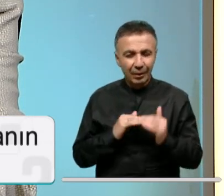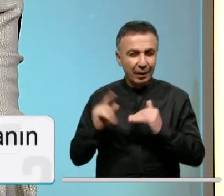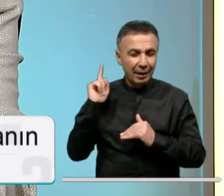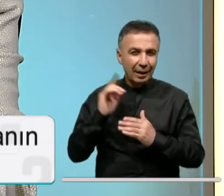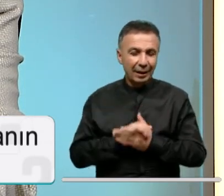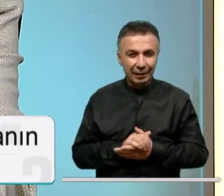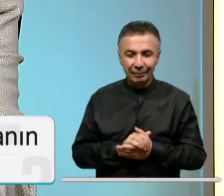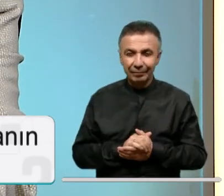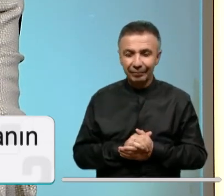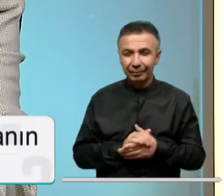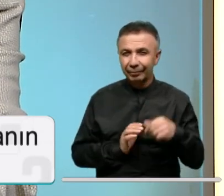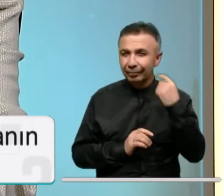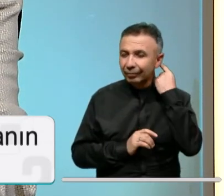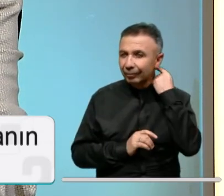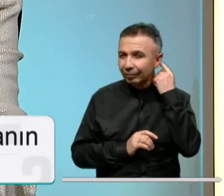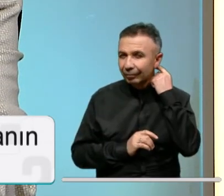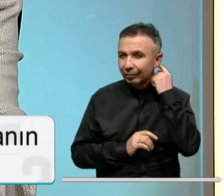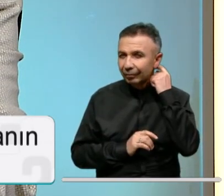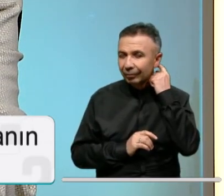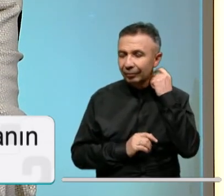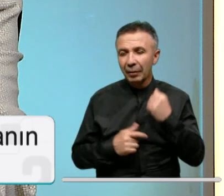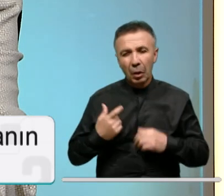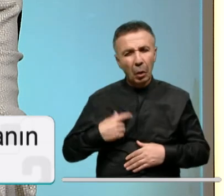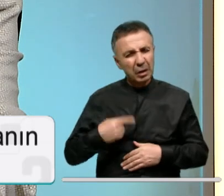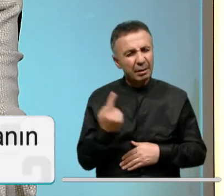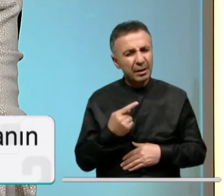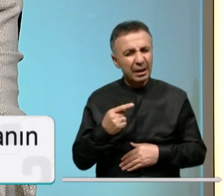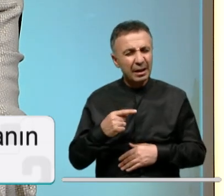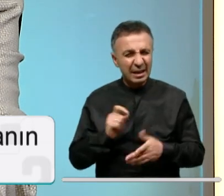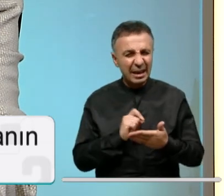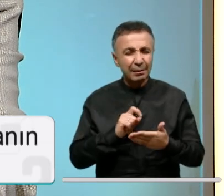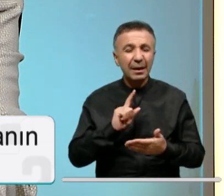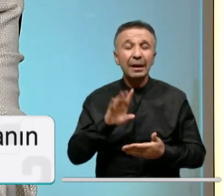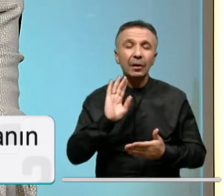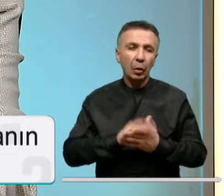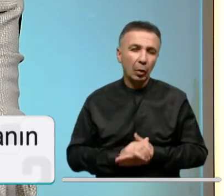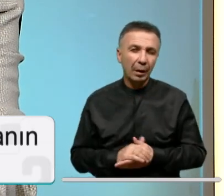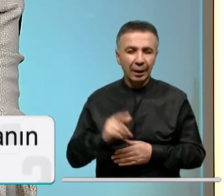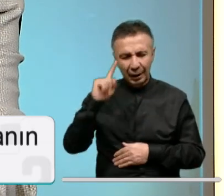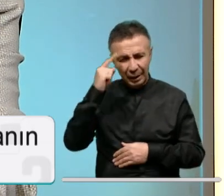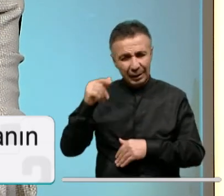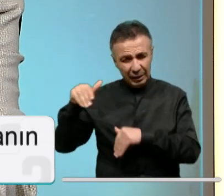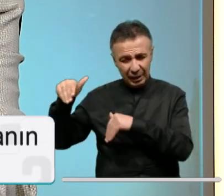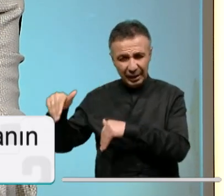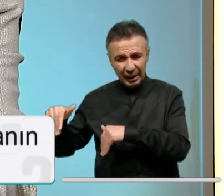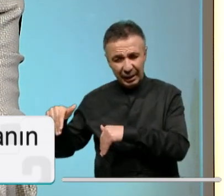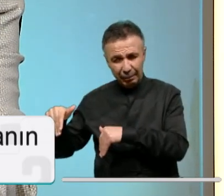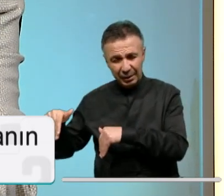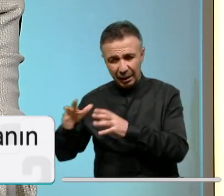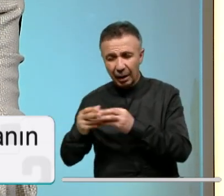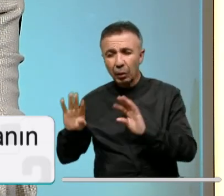mekanını menzilini özel bir şey yazmaya gerek yok Sadece yeri kaybolmasın diye belki